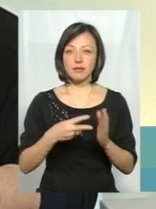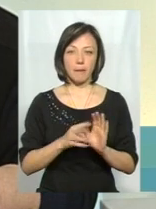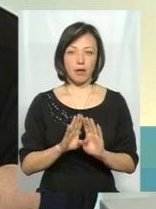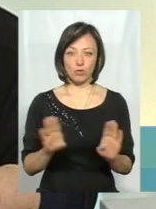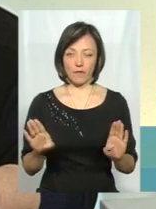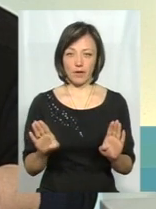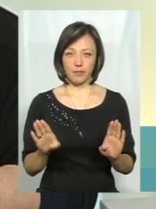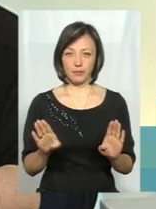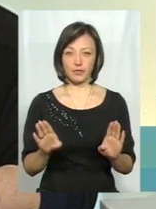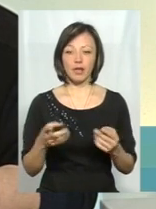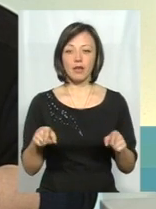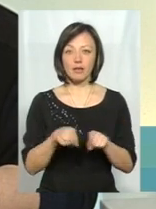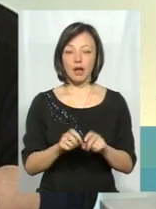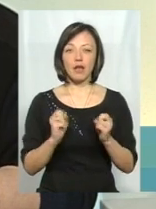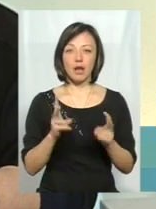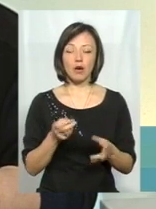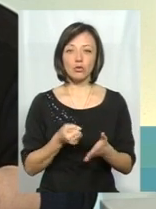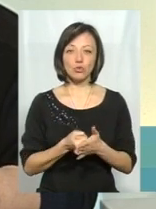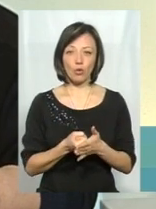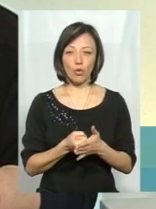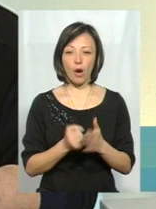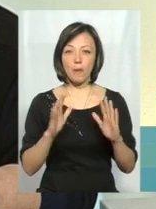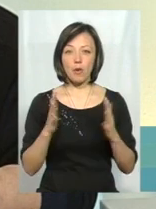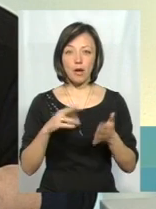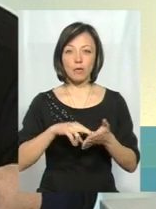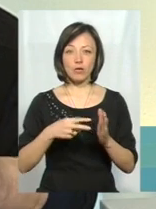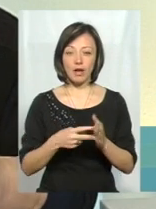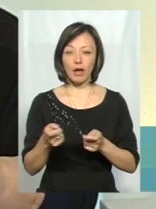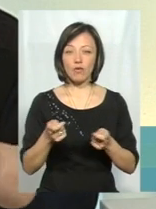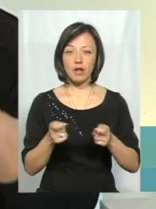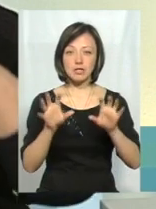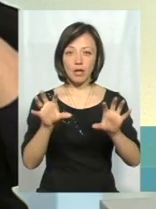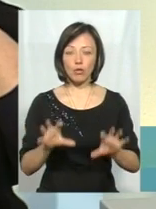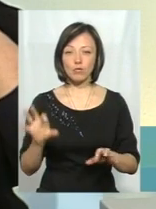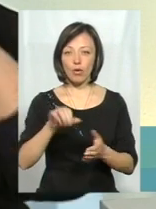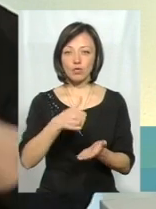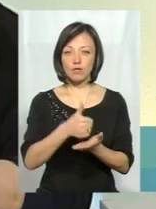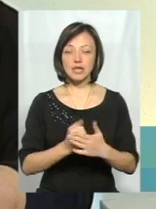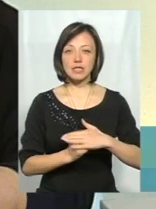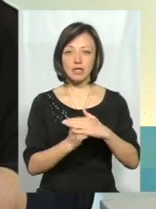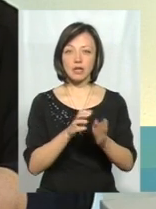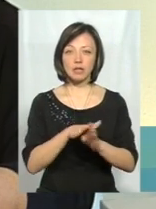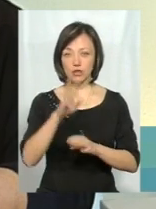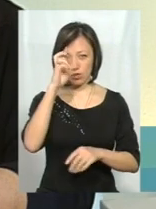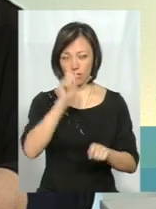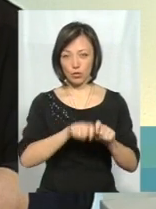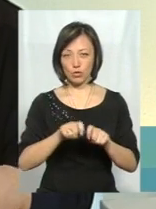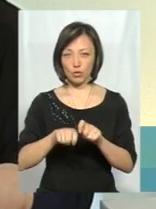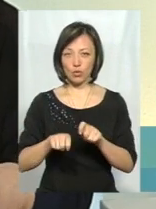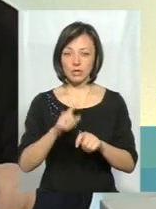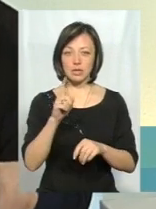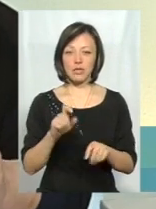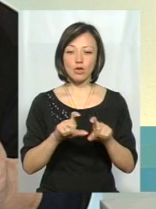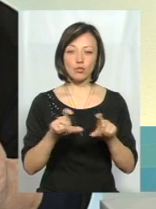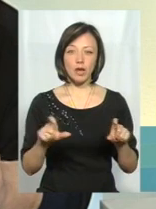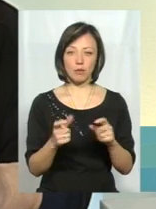заплановані. Так як до моменту планування керувалися законом про основні засади здійснення державного контролю за